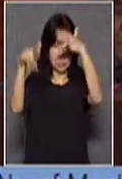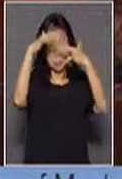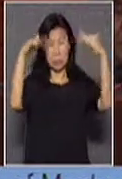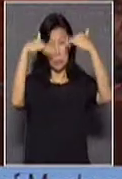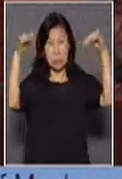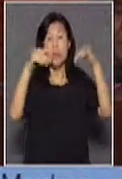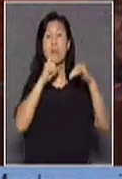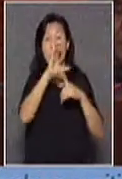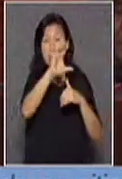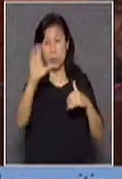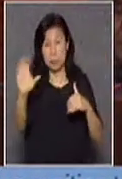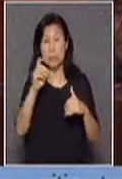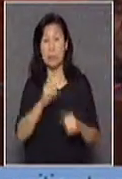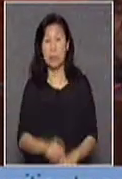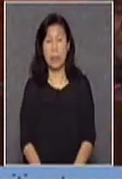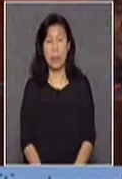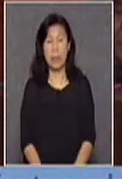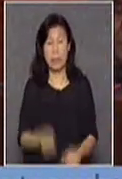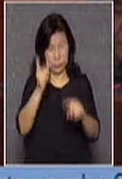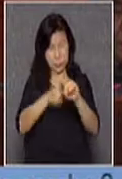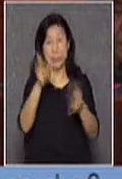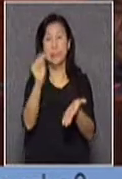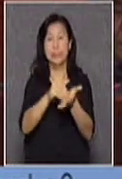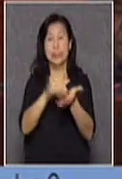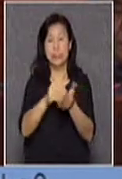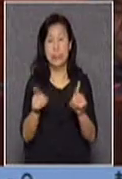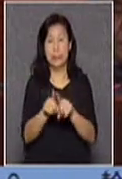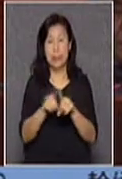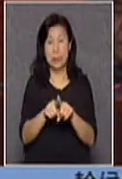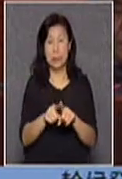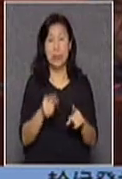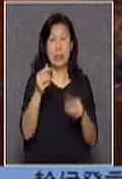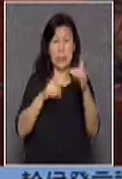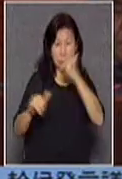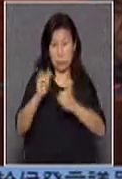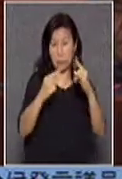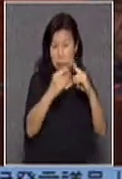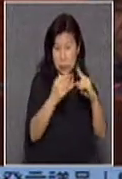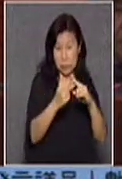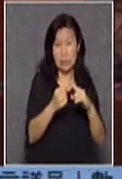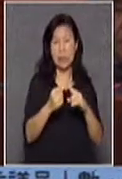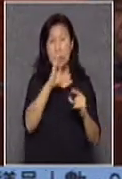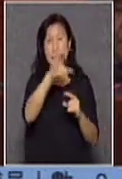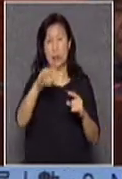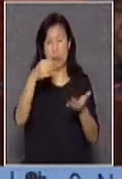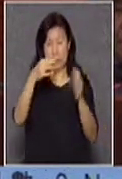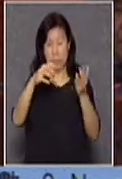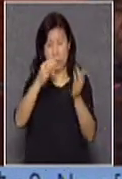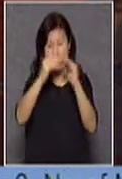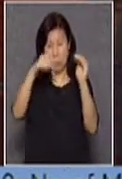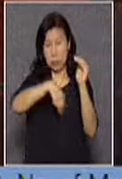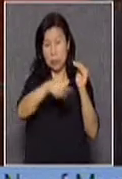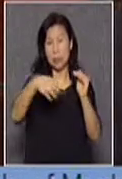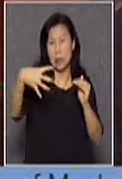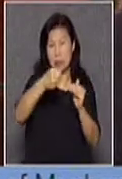長洲的正式，不但是原居民，即係佢哋係長洲嘅地主添啦，因為清朝嘅封邑